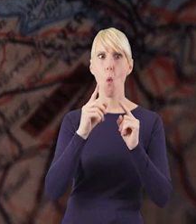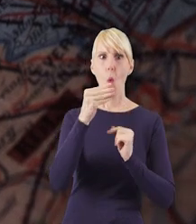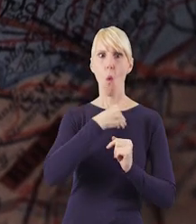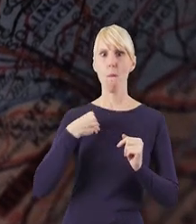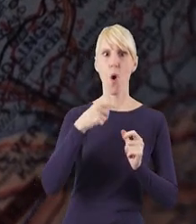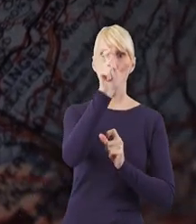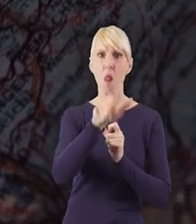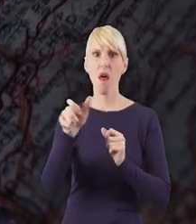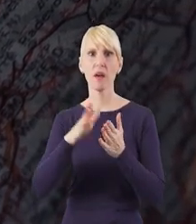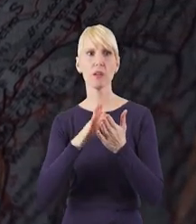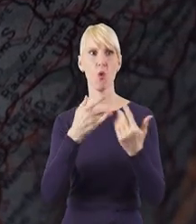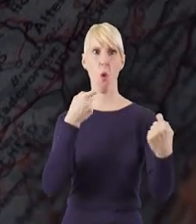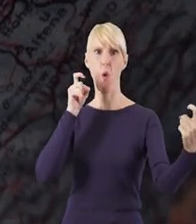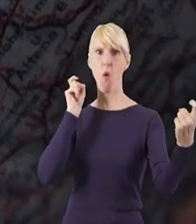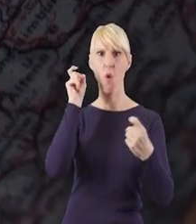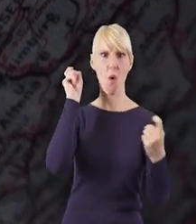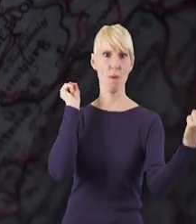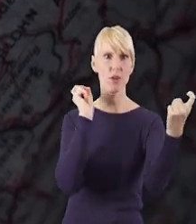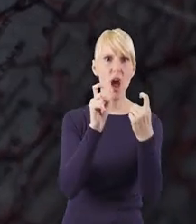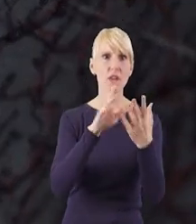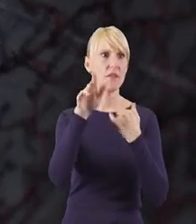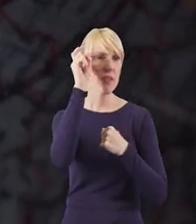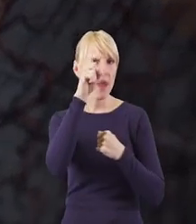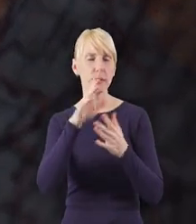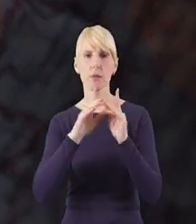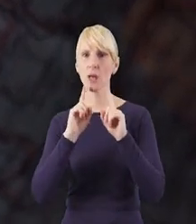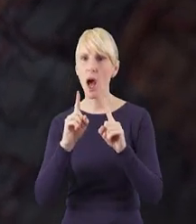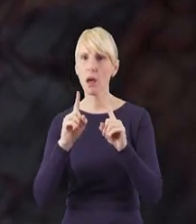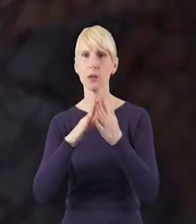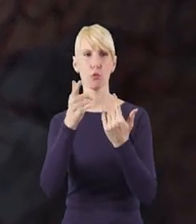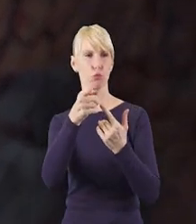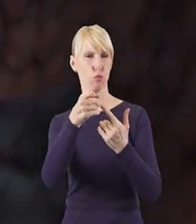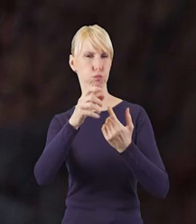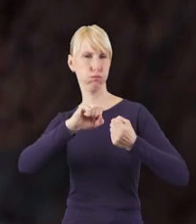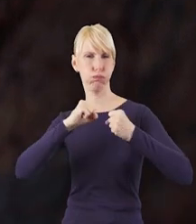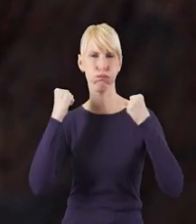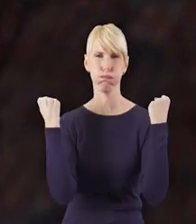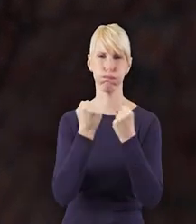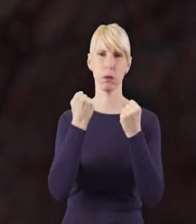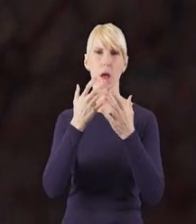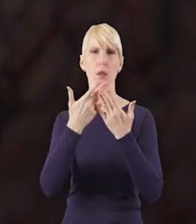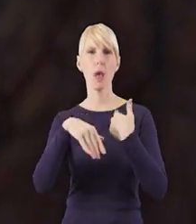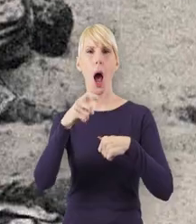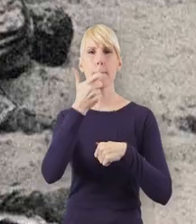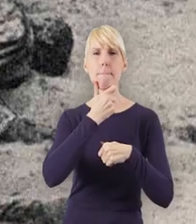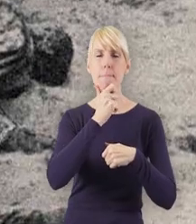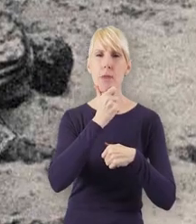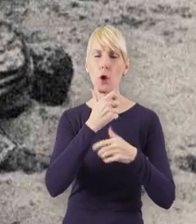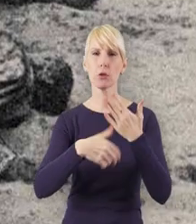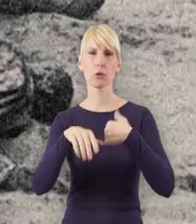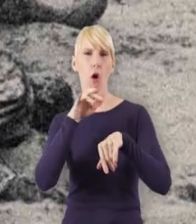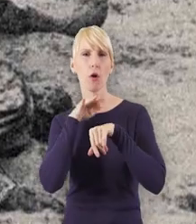morderców i wrogów społeczności niemieckiej. Szermowano hasłem odwetu za bydgoską krwawą